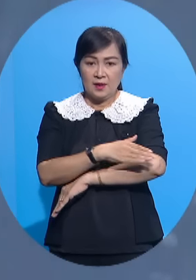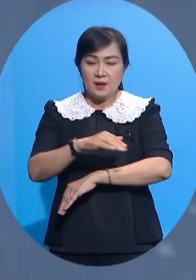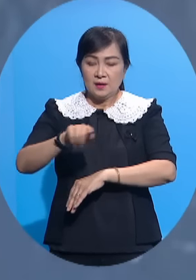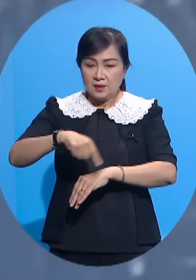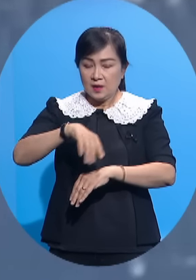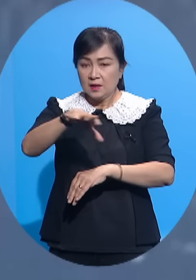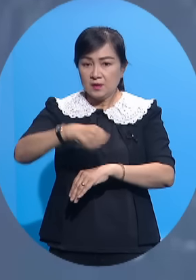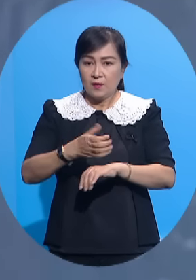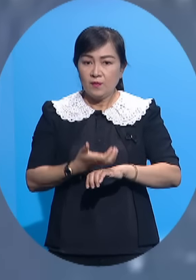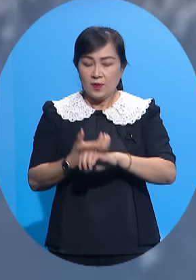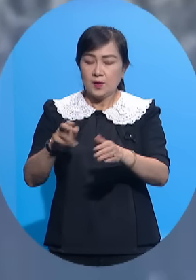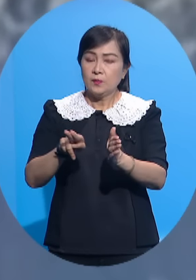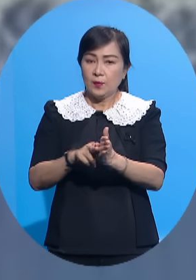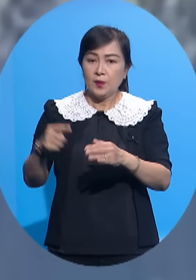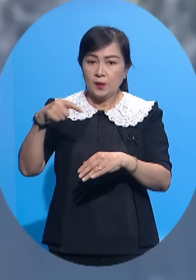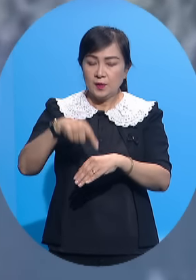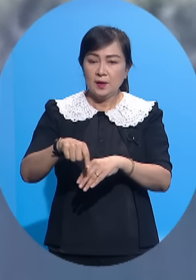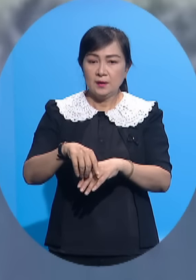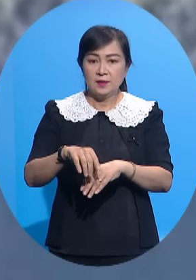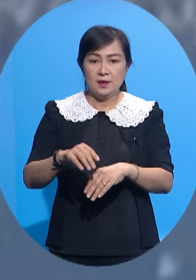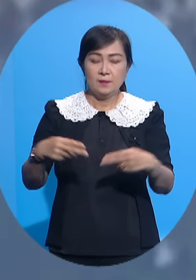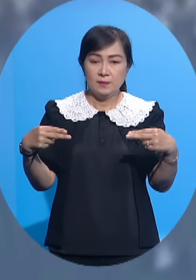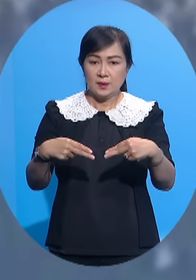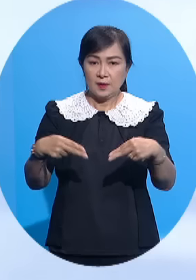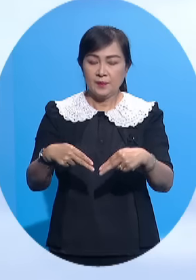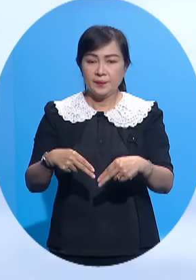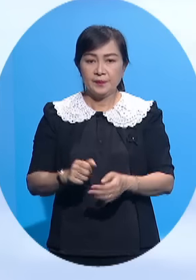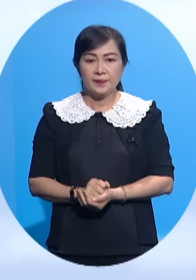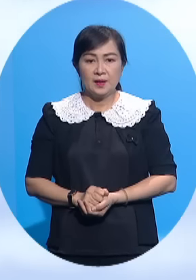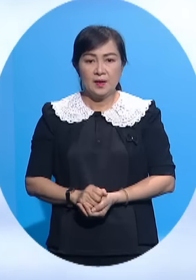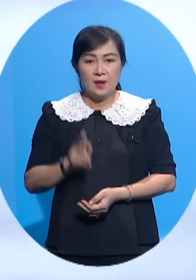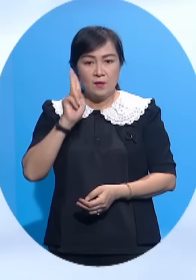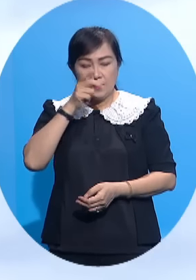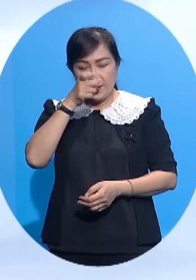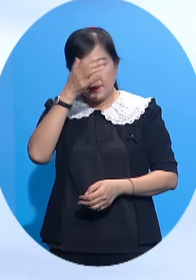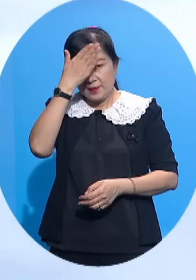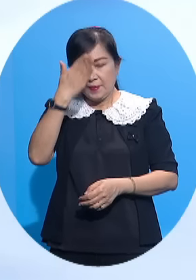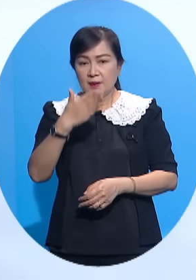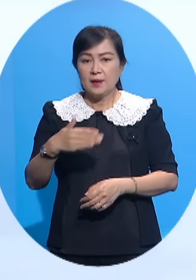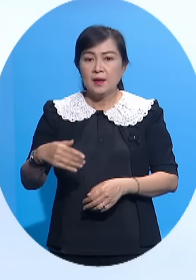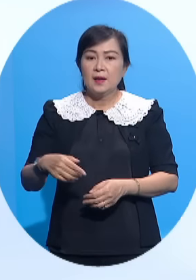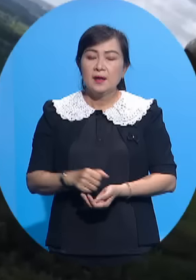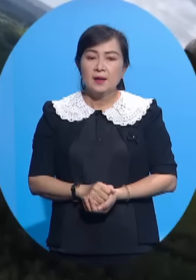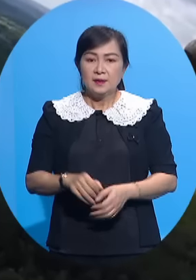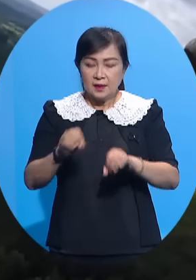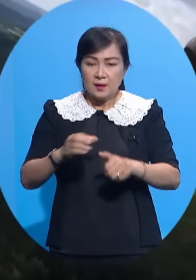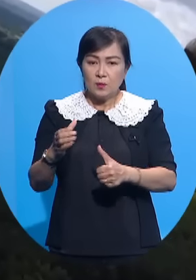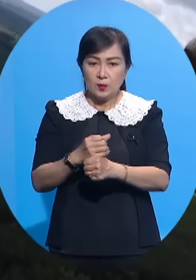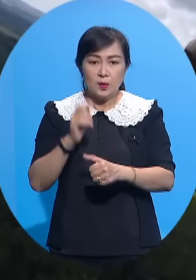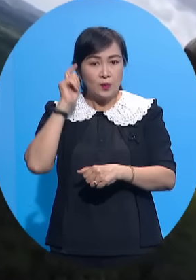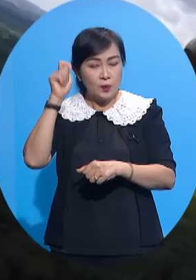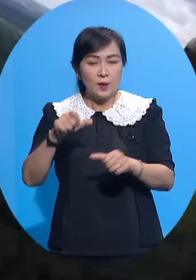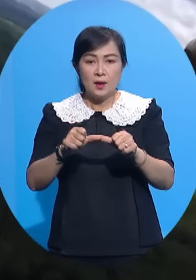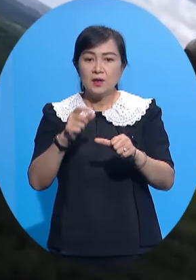dụng để vận chuyển vũ khí đến tiền tuyến cùng ngày Bộ Quốc phòng Nga cho biết đã tấn công các mục tiêu của Ukraina ở